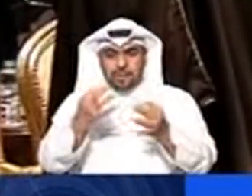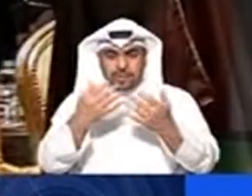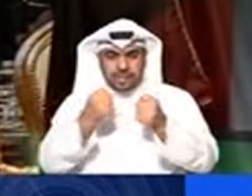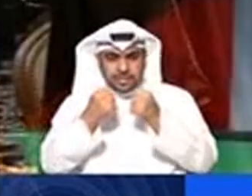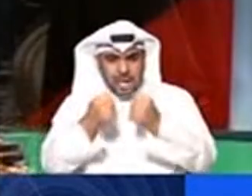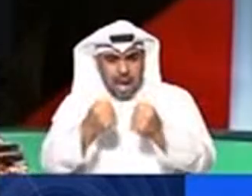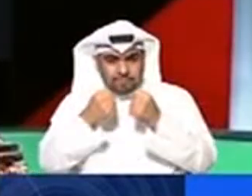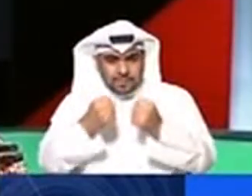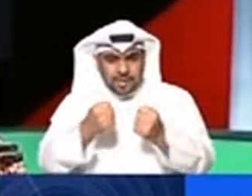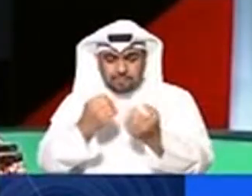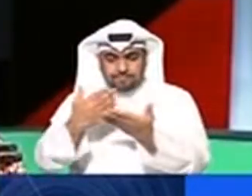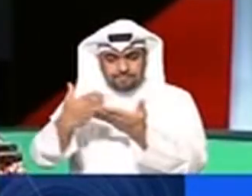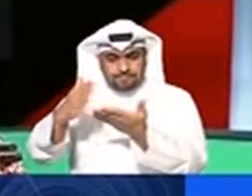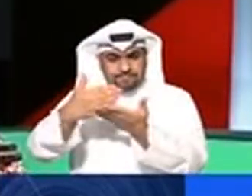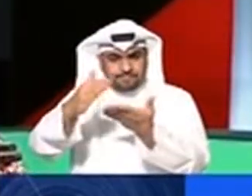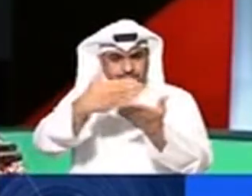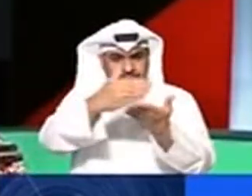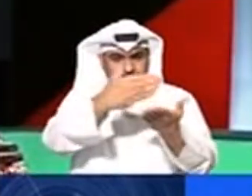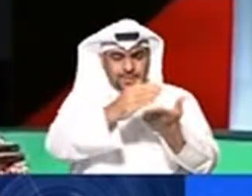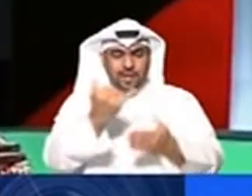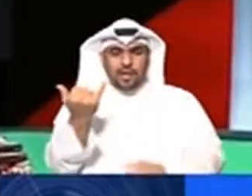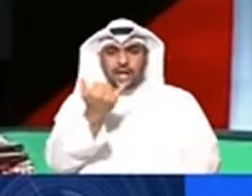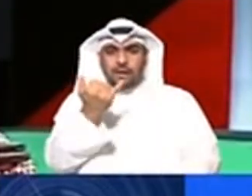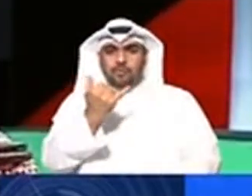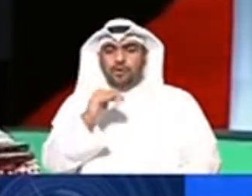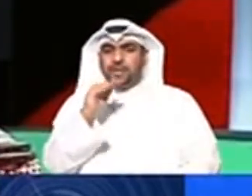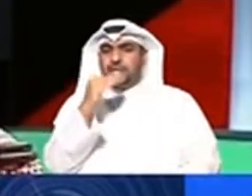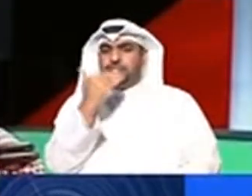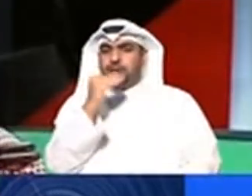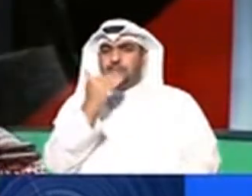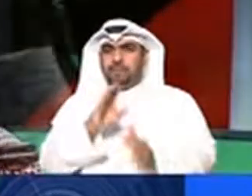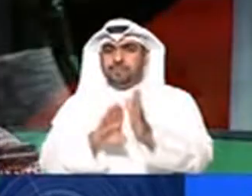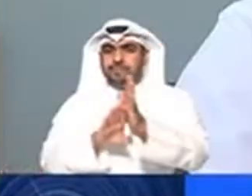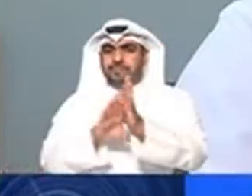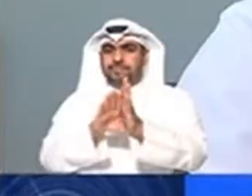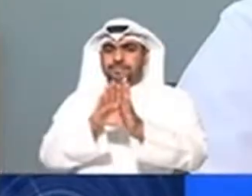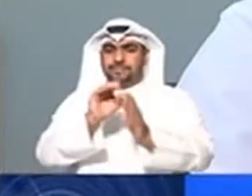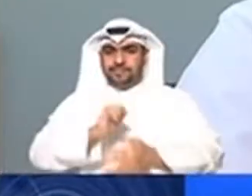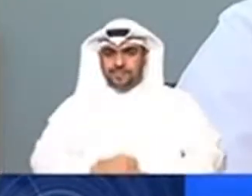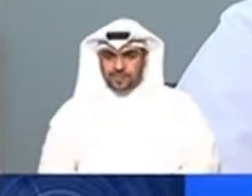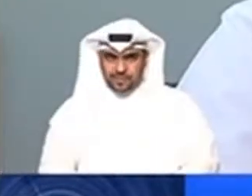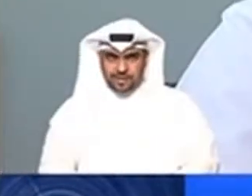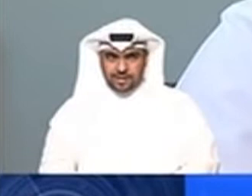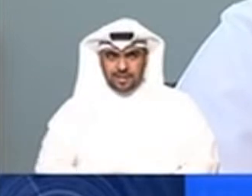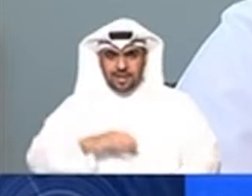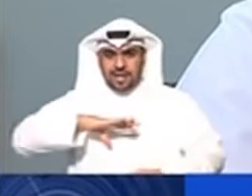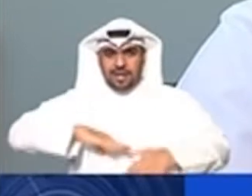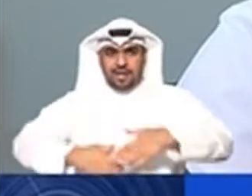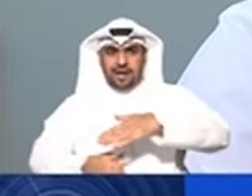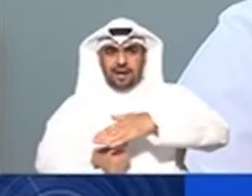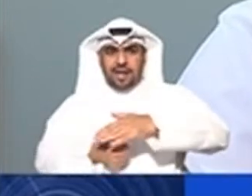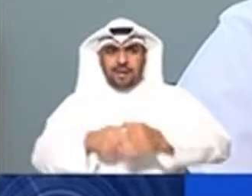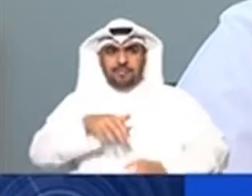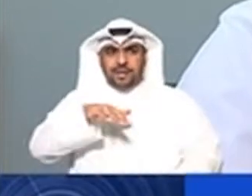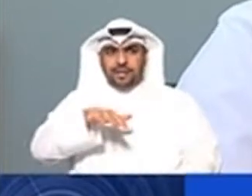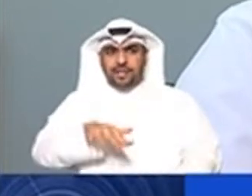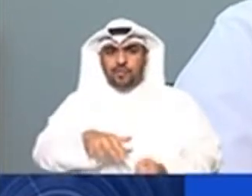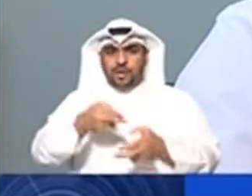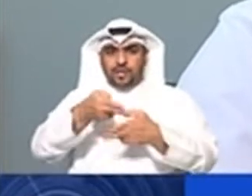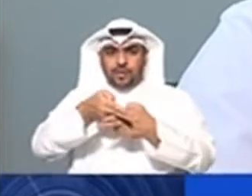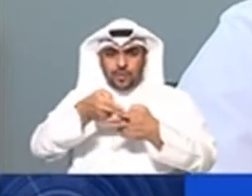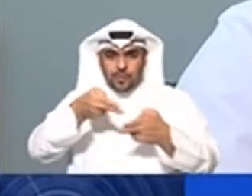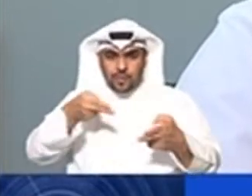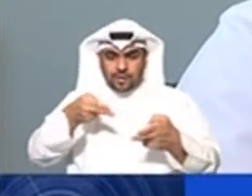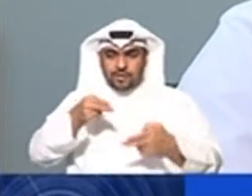والصعوبات التي قد تعترض طريق نجاحهم وإنجازاتهم. صاحب السمو كان حريص في الاهتمام في شريحة الشباب